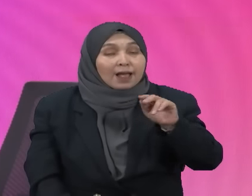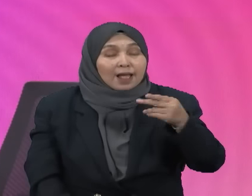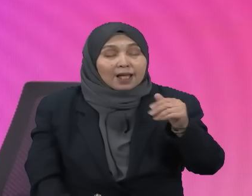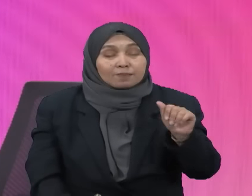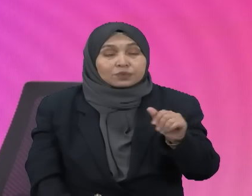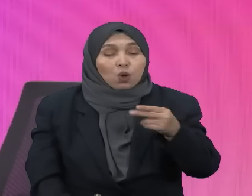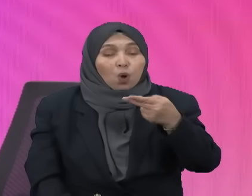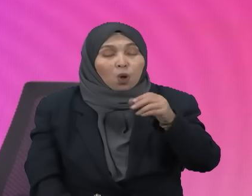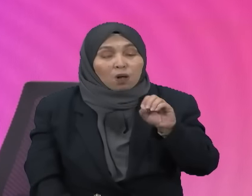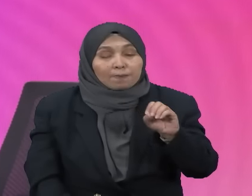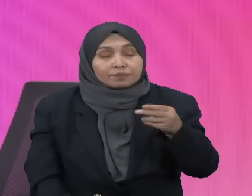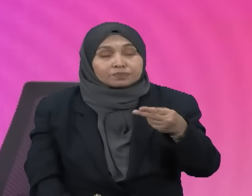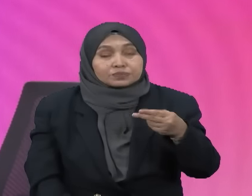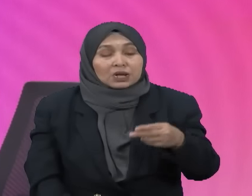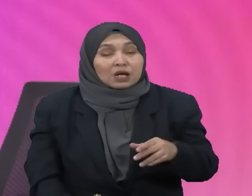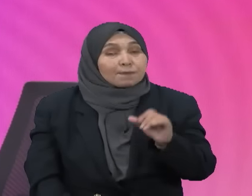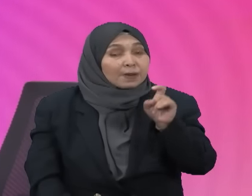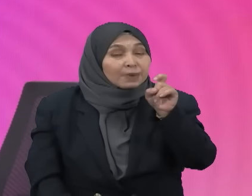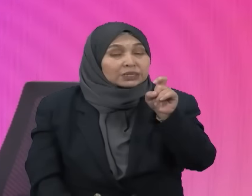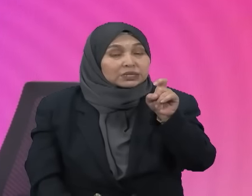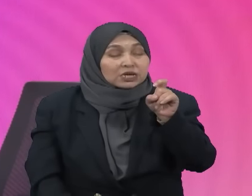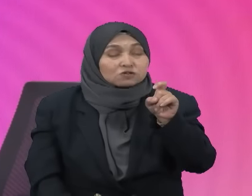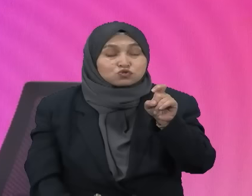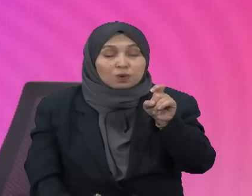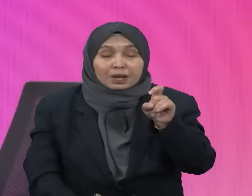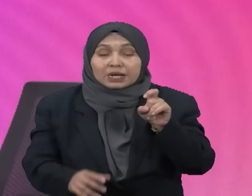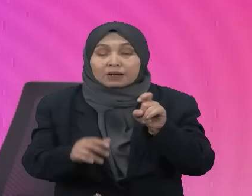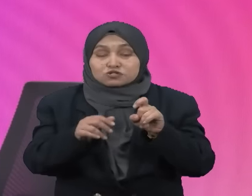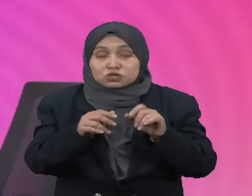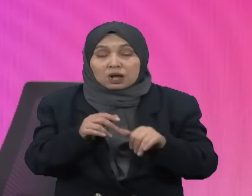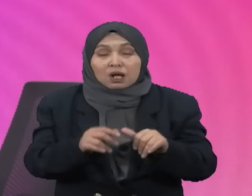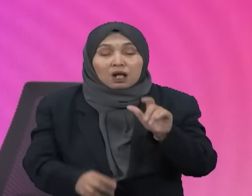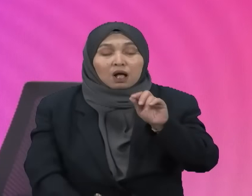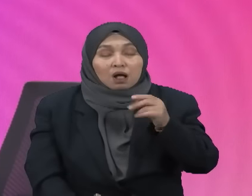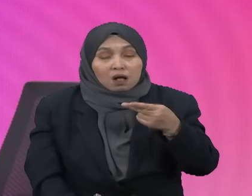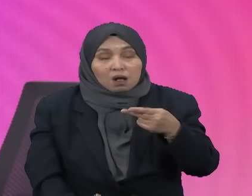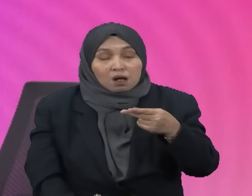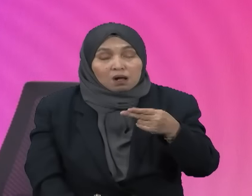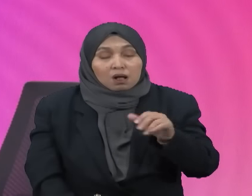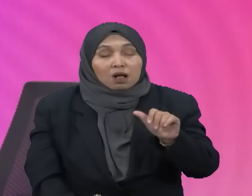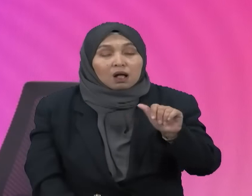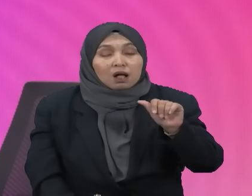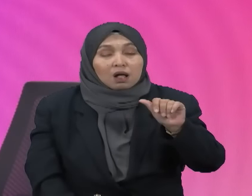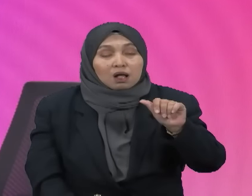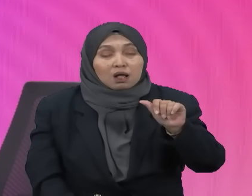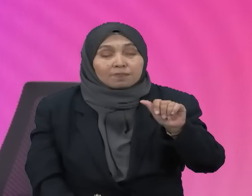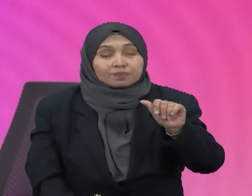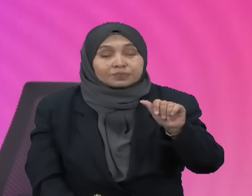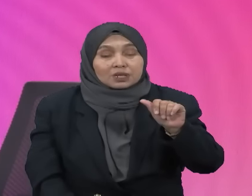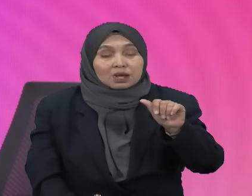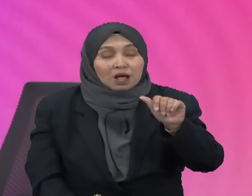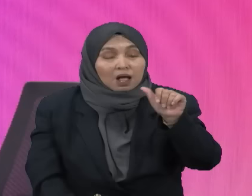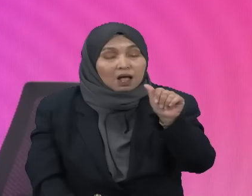kha. Maka bila dia mati sebelum dia bagi atas tu. Tengok akh. A.